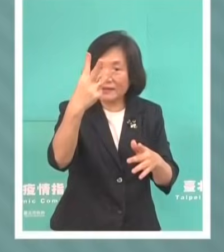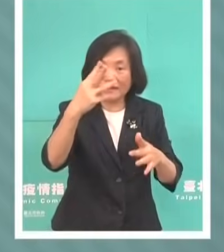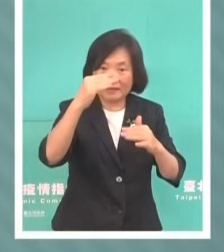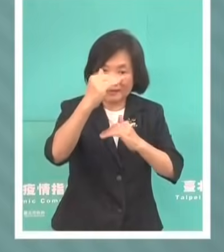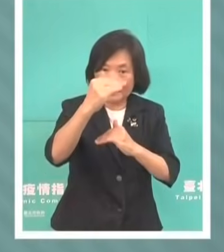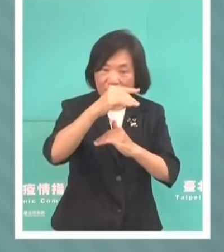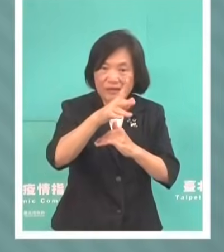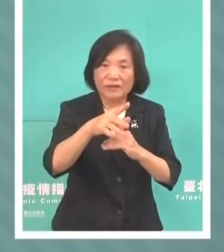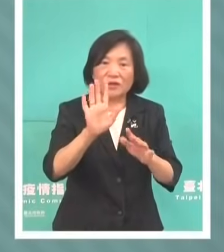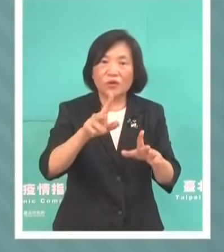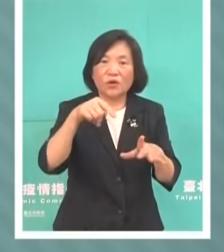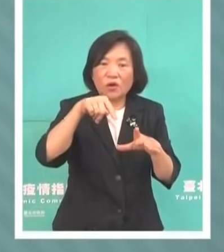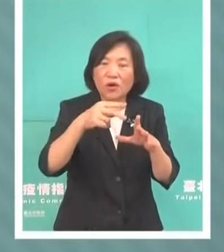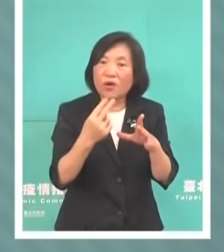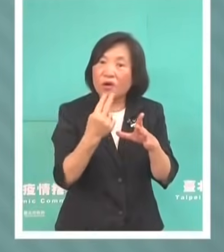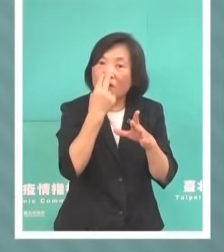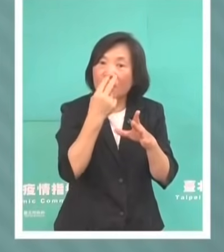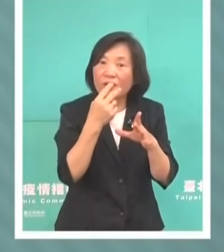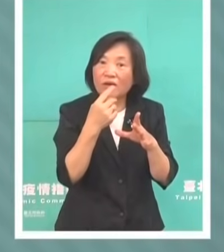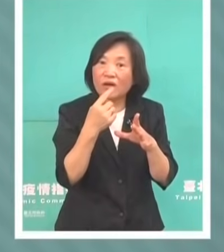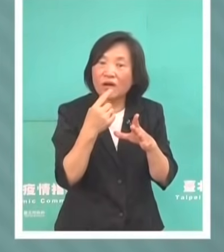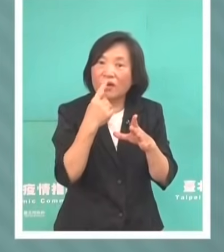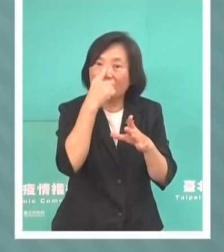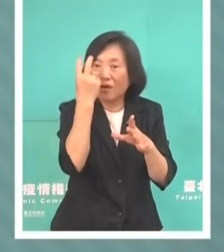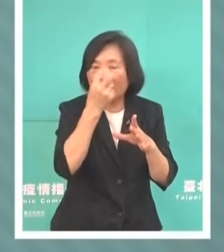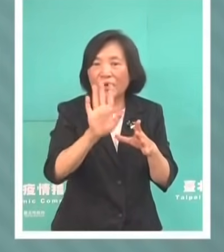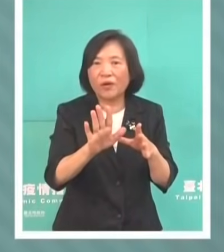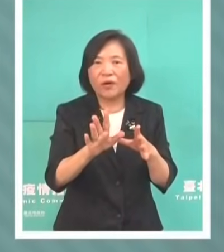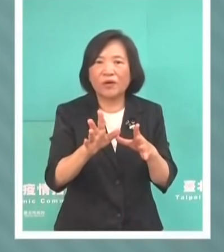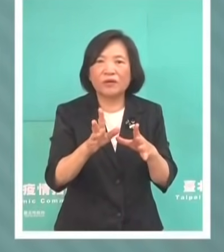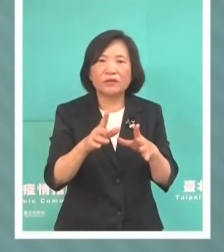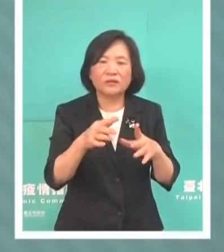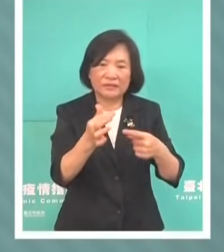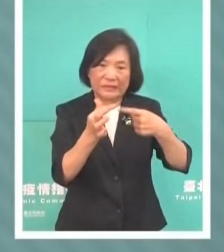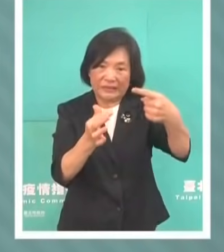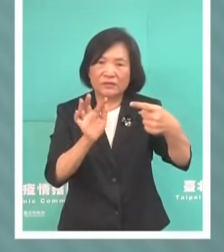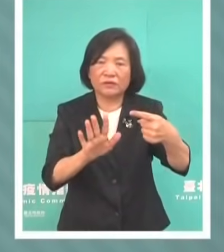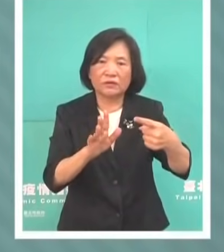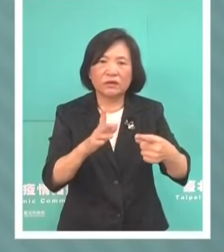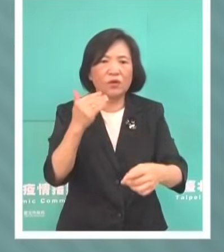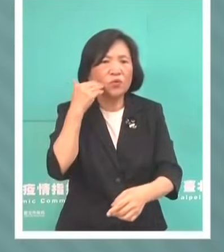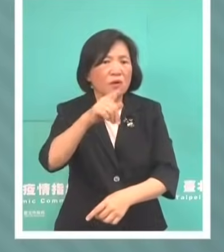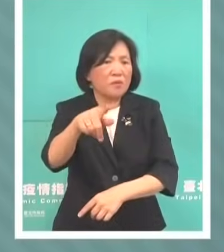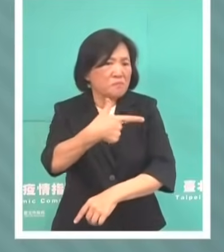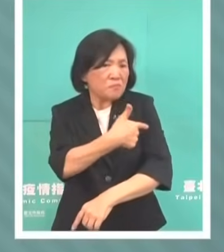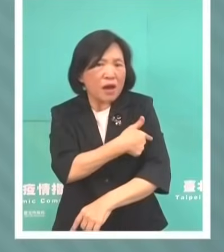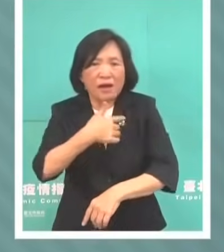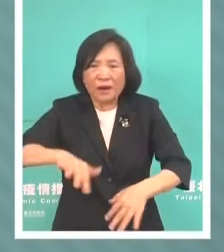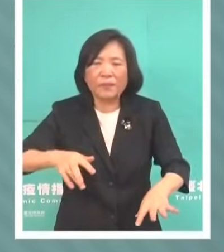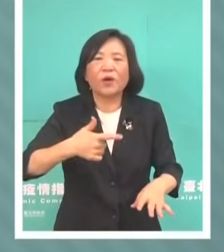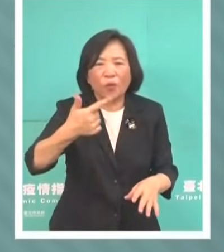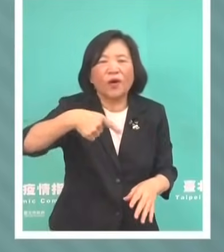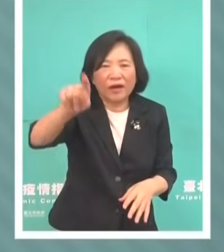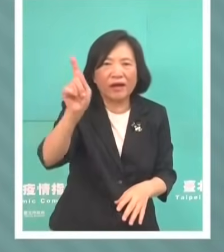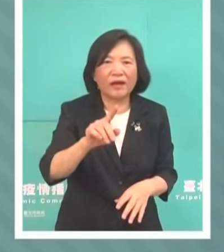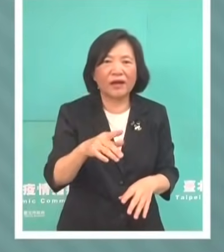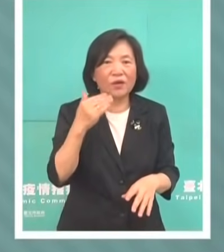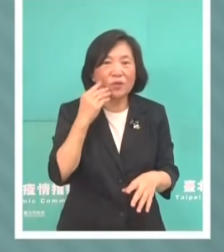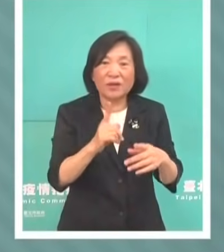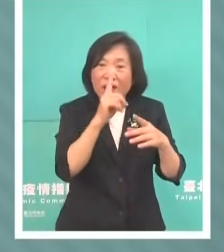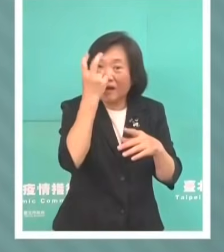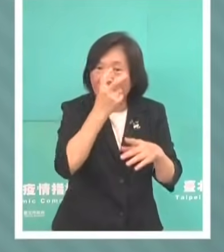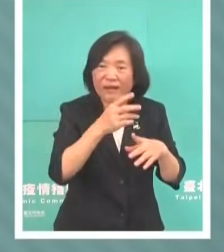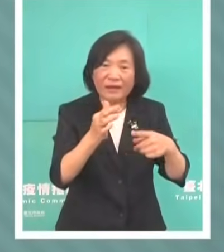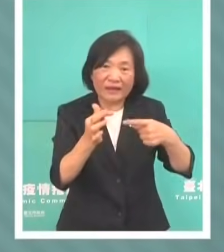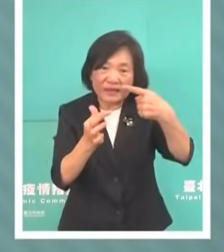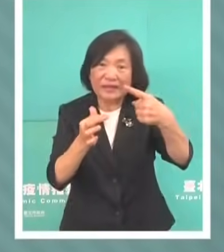快筛或 PCR 的。但是我知道这个会很麻烦，所以意思就是说。还没打疫苗的哦，赶快去打的哦。我们还是可以让你补打